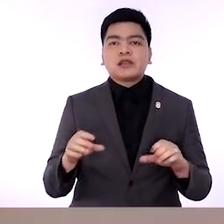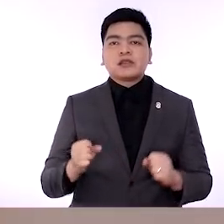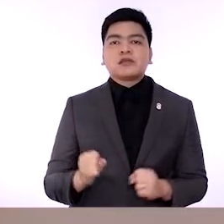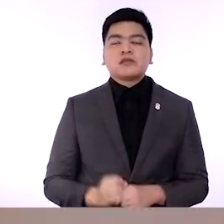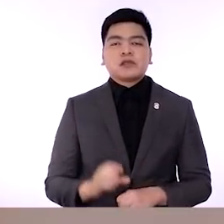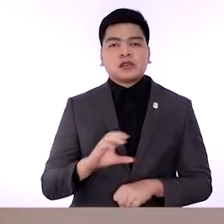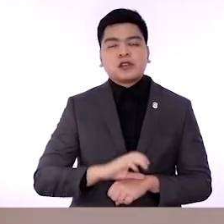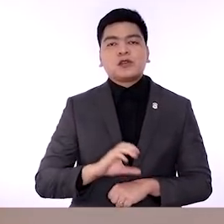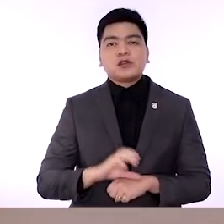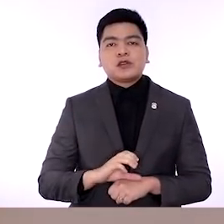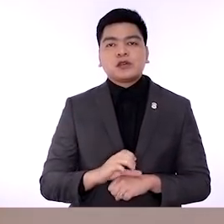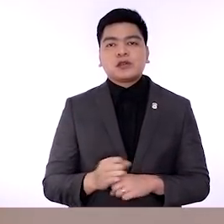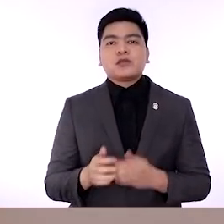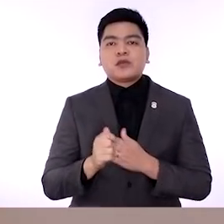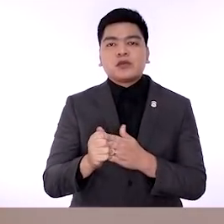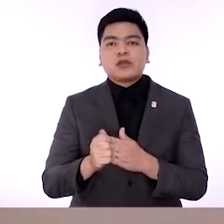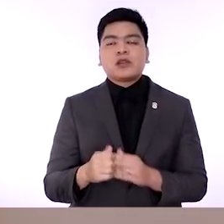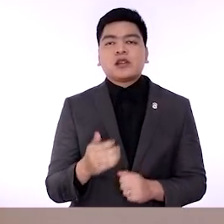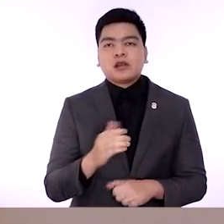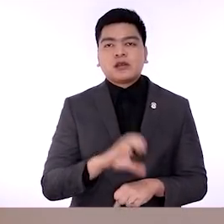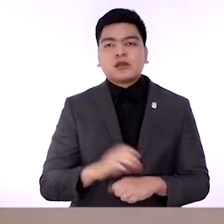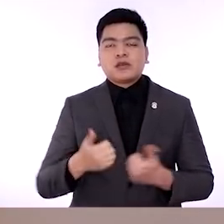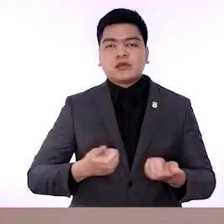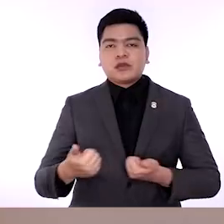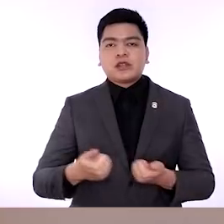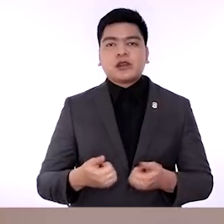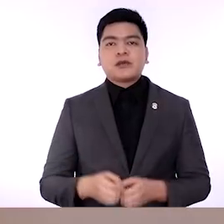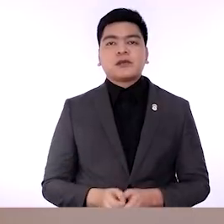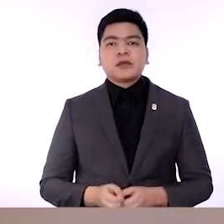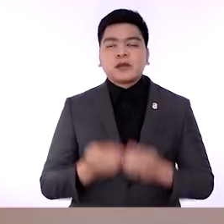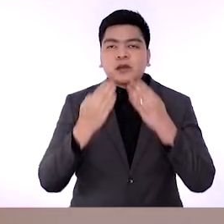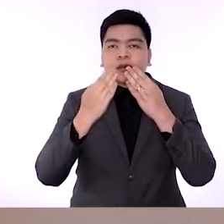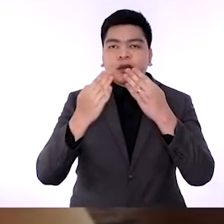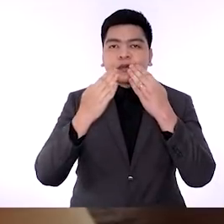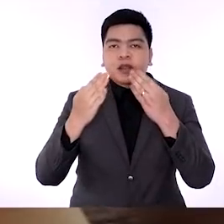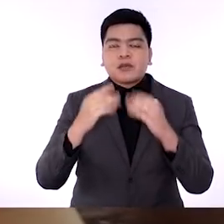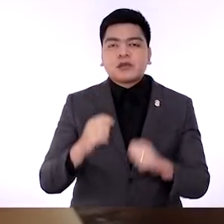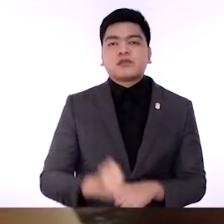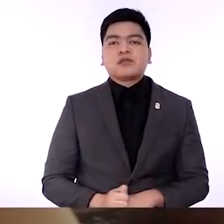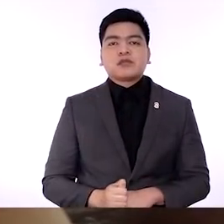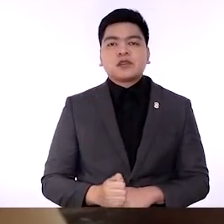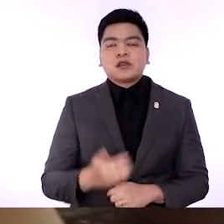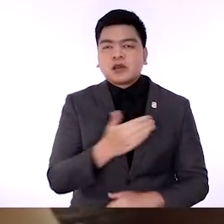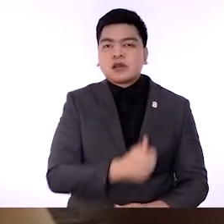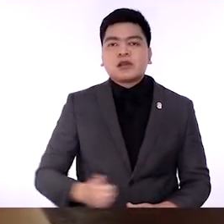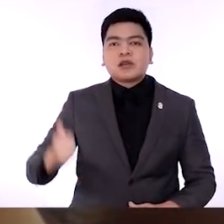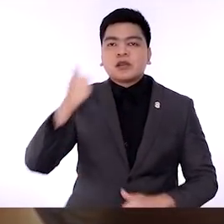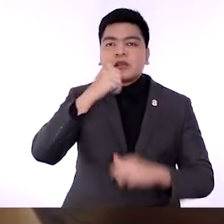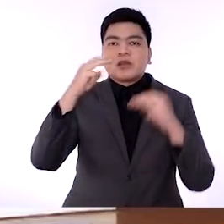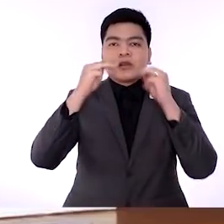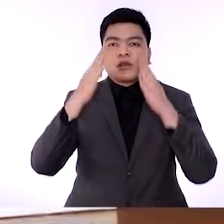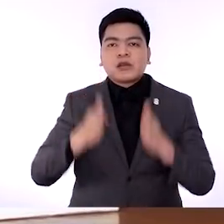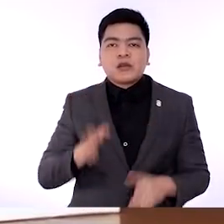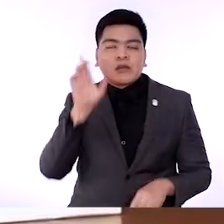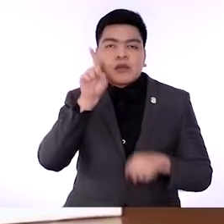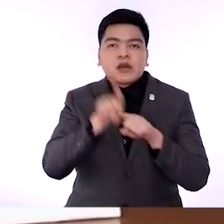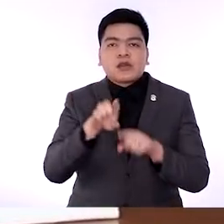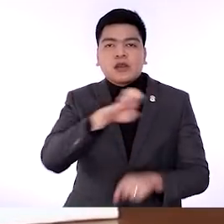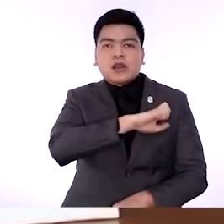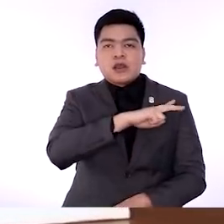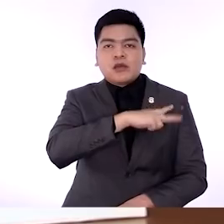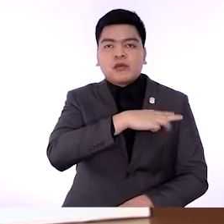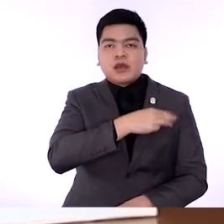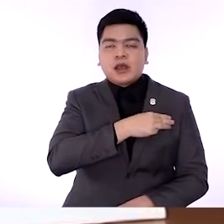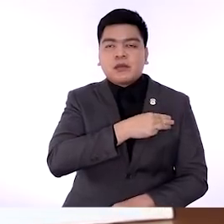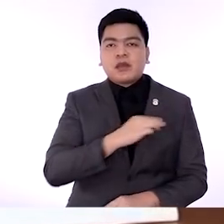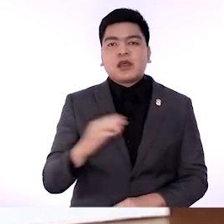pamamahala. Nagpapasalamat din po kami sa tagapamahalang pangkalatan, ang kapatid na Eduardo B. Manalo at kapatid